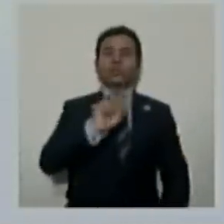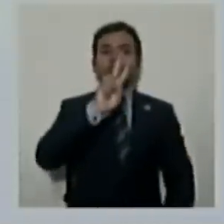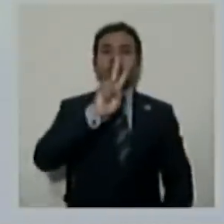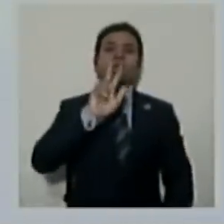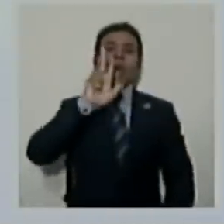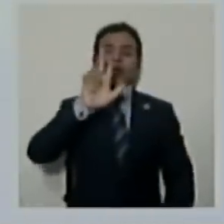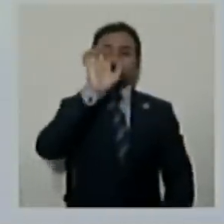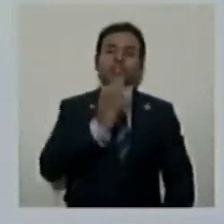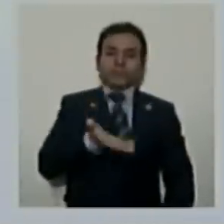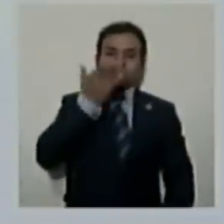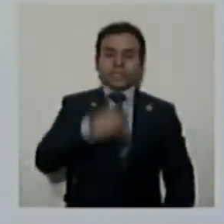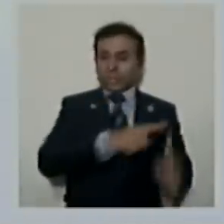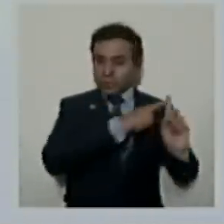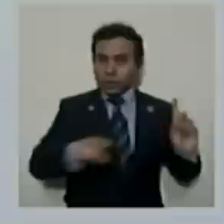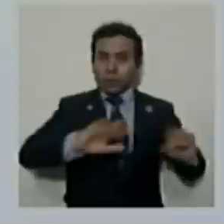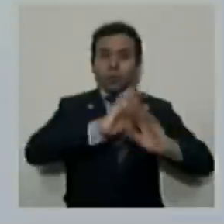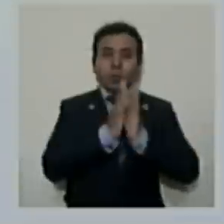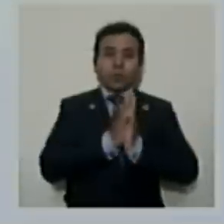6,241টি, যা গতদিনের তুলনায়